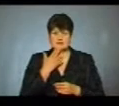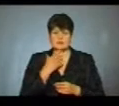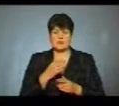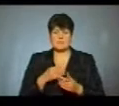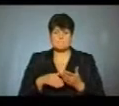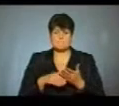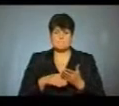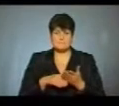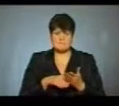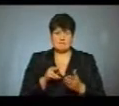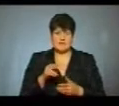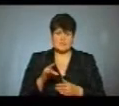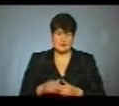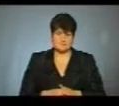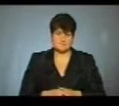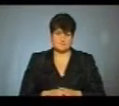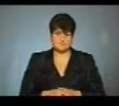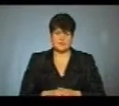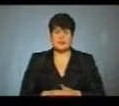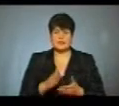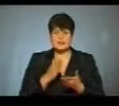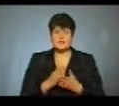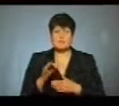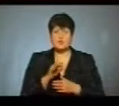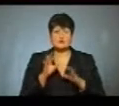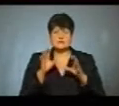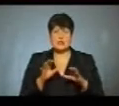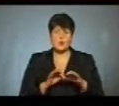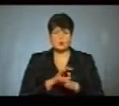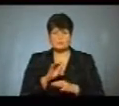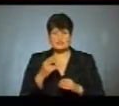донори, Євросоюз, Америка. Ну, йдеться саме про законопроект